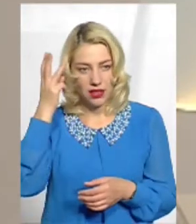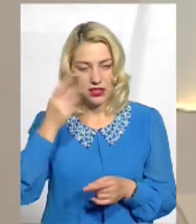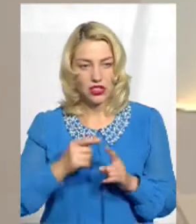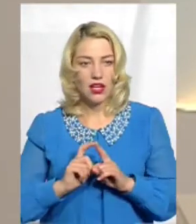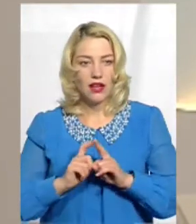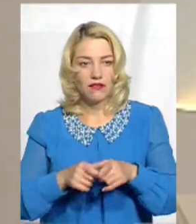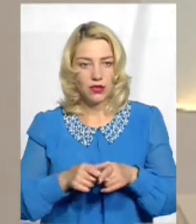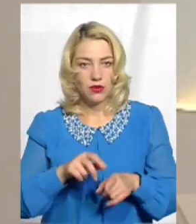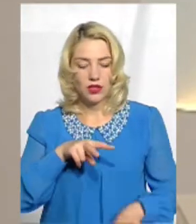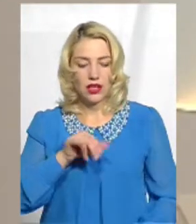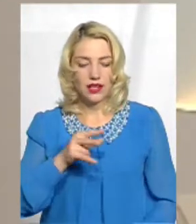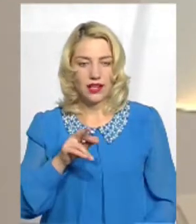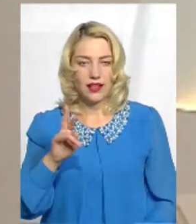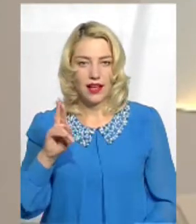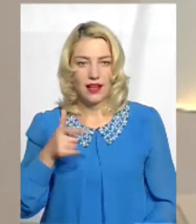Відповідь Лілії Гриневич,